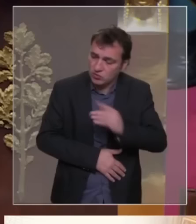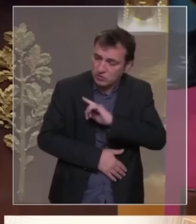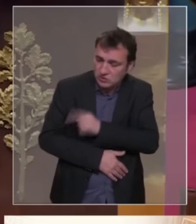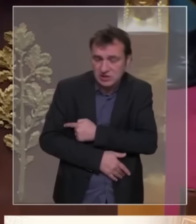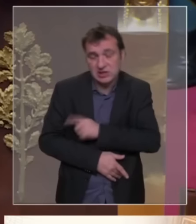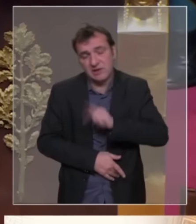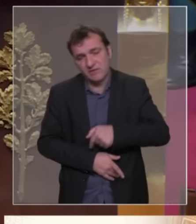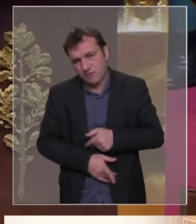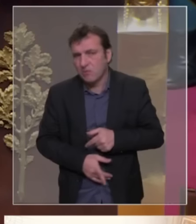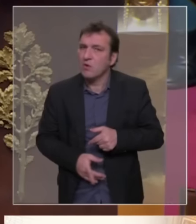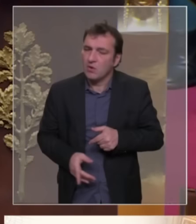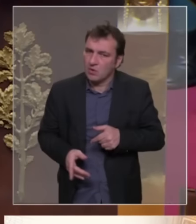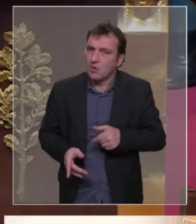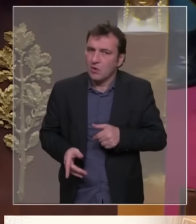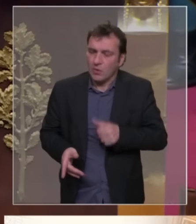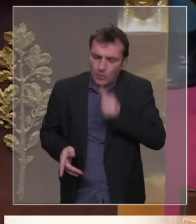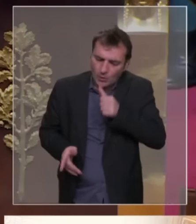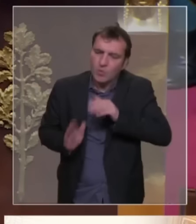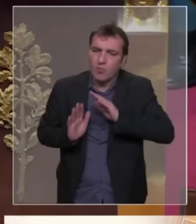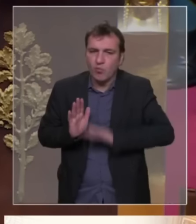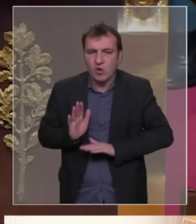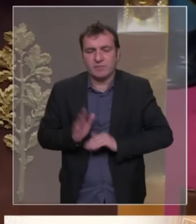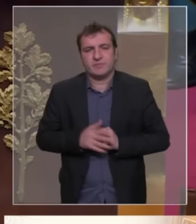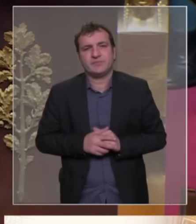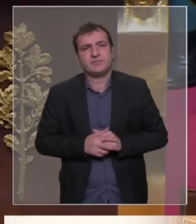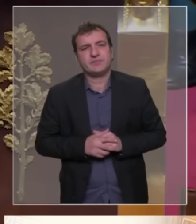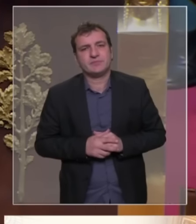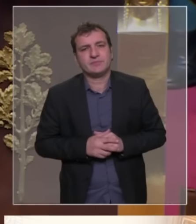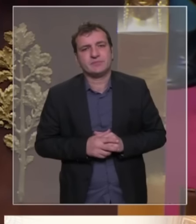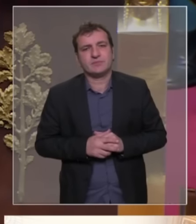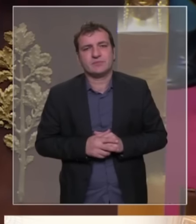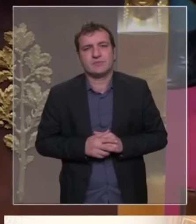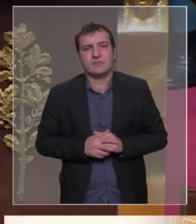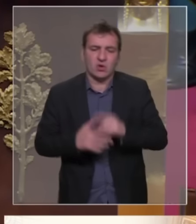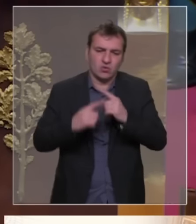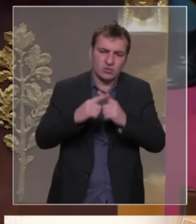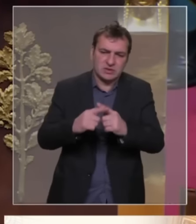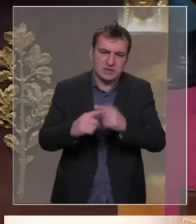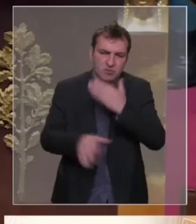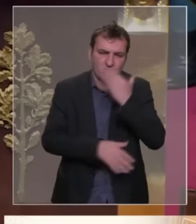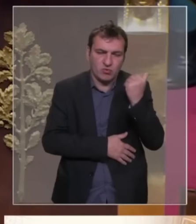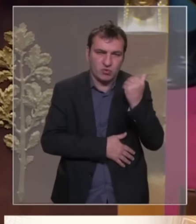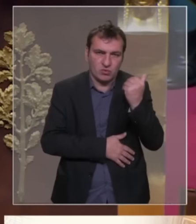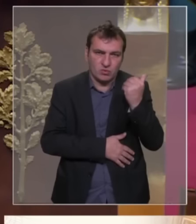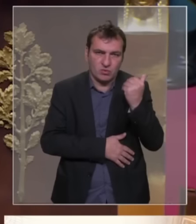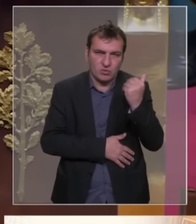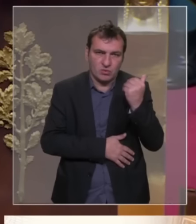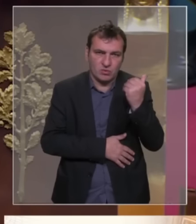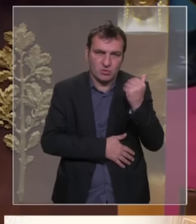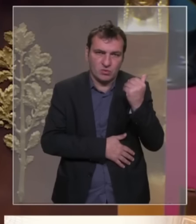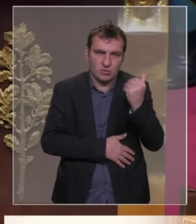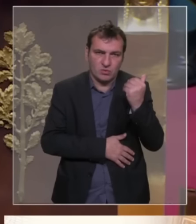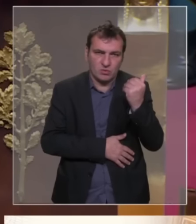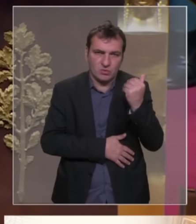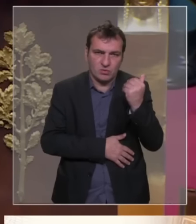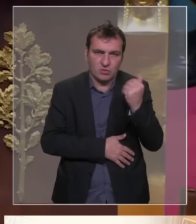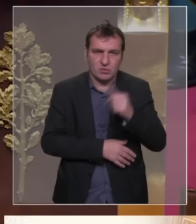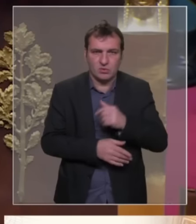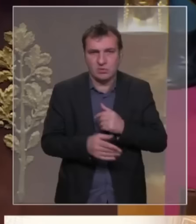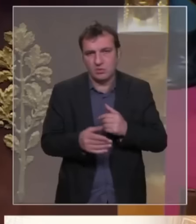sobriété et d'efficacité. Nous allons mieux cibler, mesdames et messieurs les députés, nous allons mieux